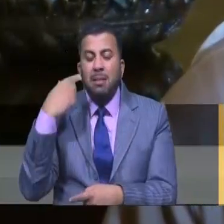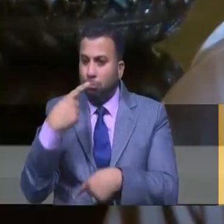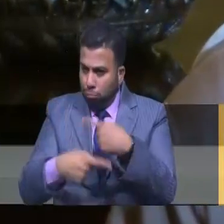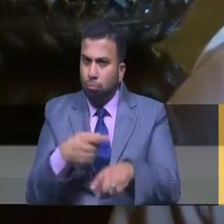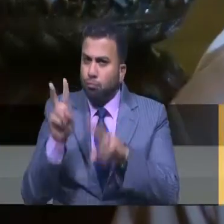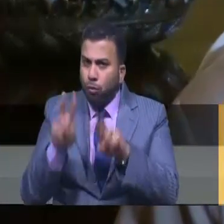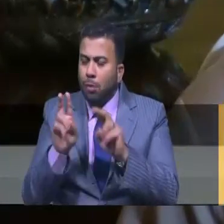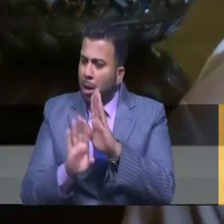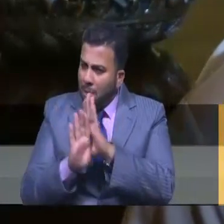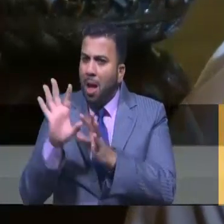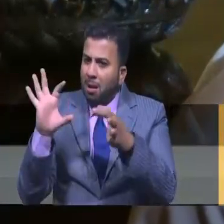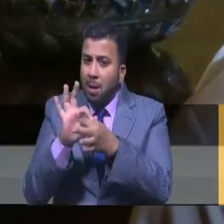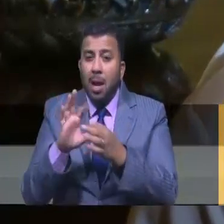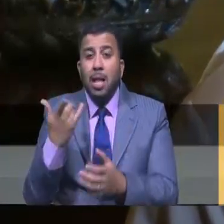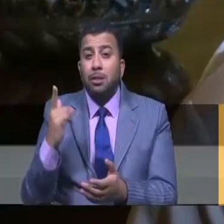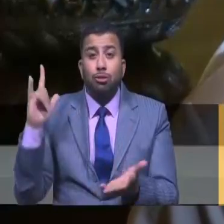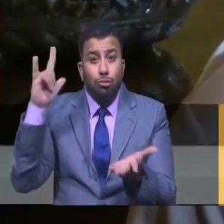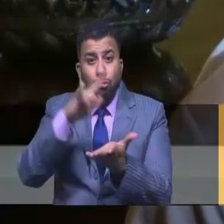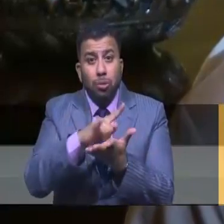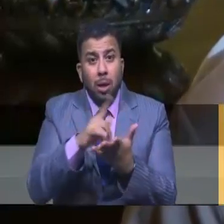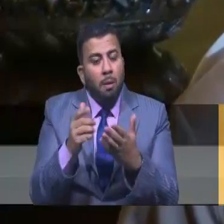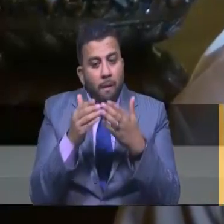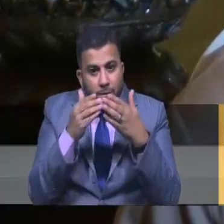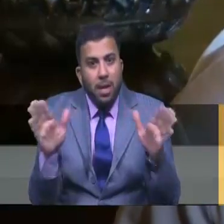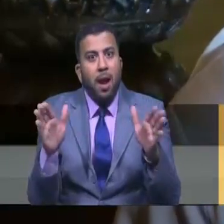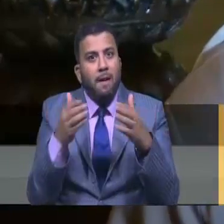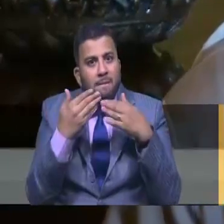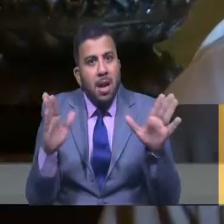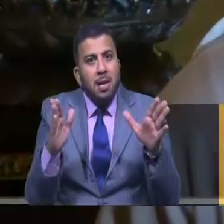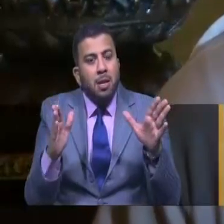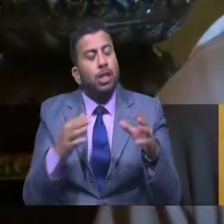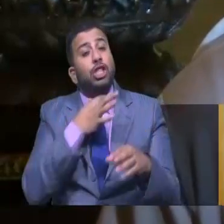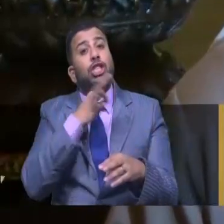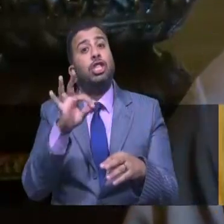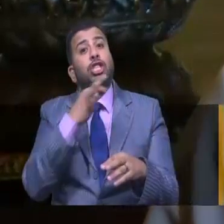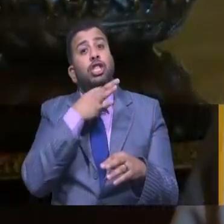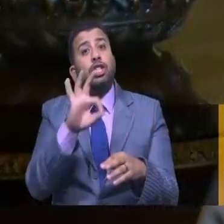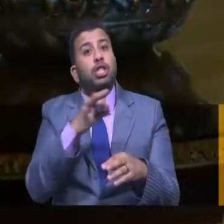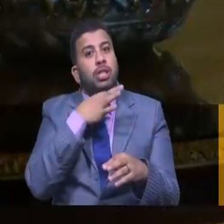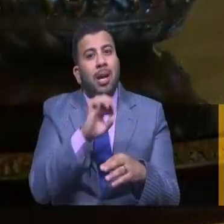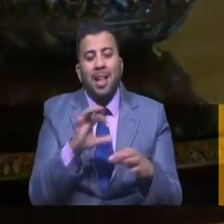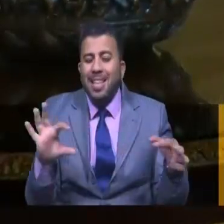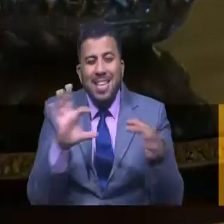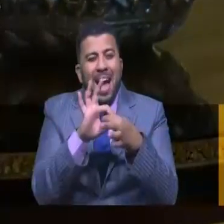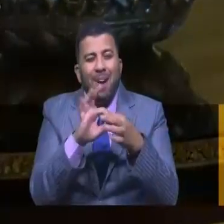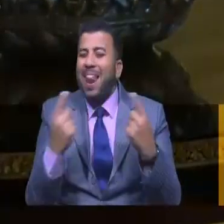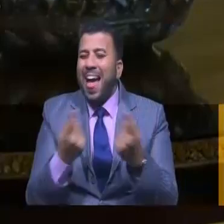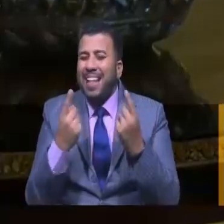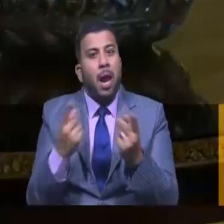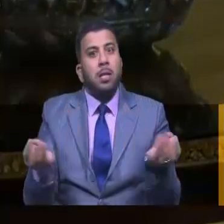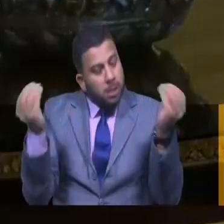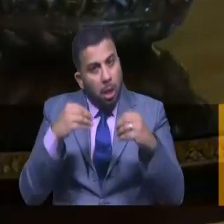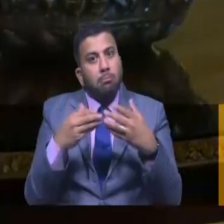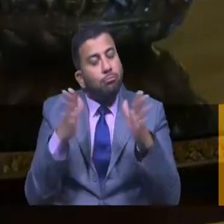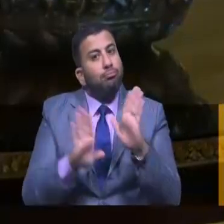أن هذه الزيارة أيضا تفتح آفاق ومجالات جديدة خارج مجالات التعاون التقليدي،